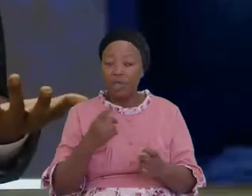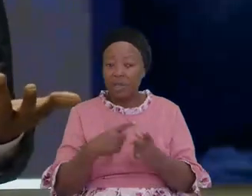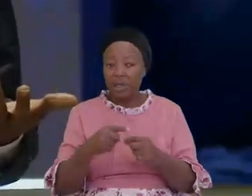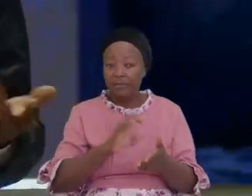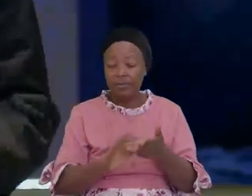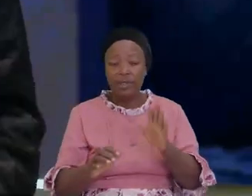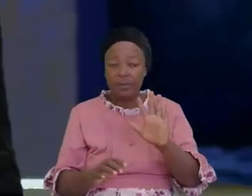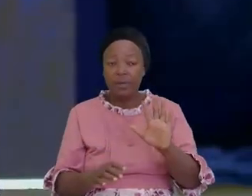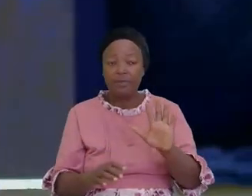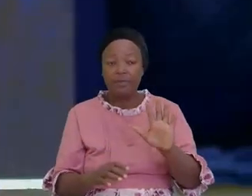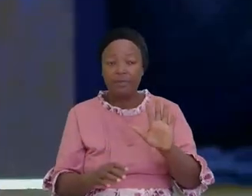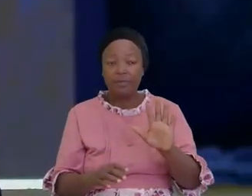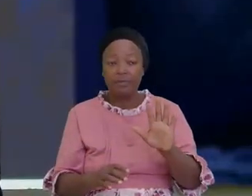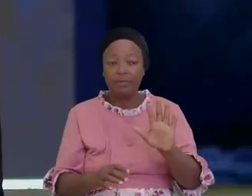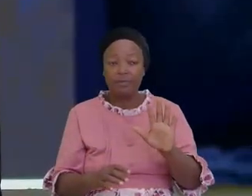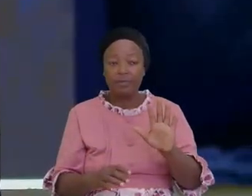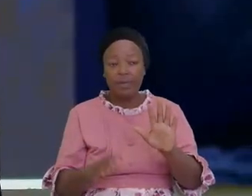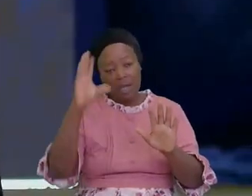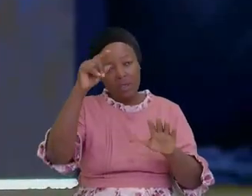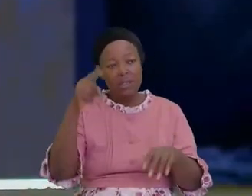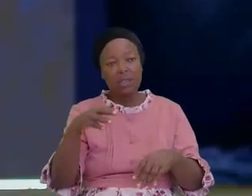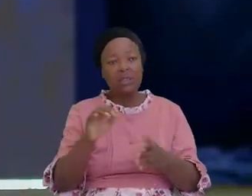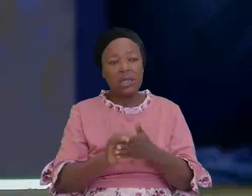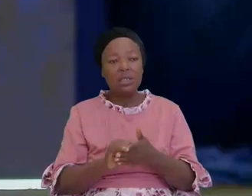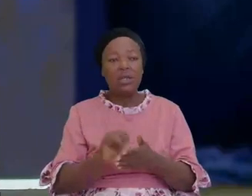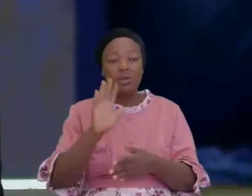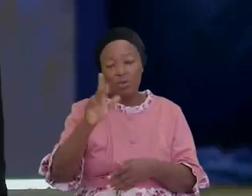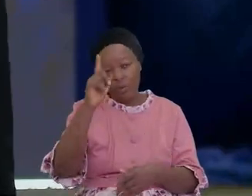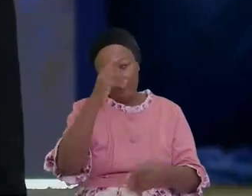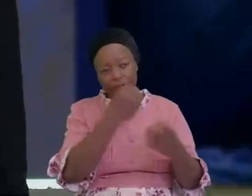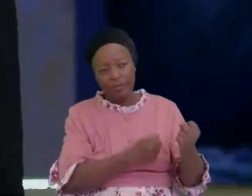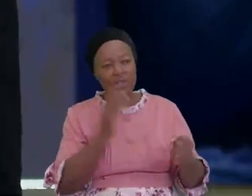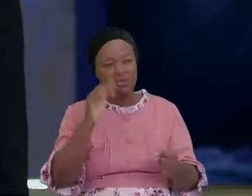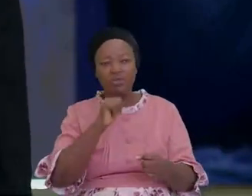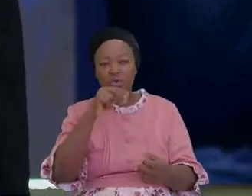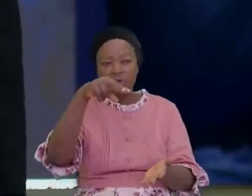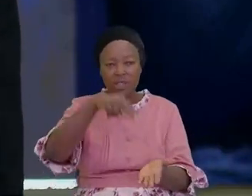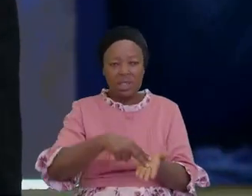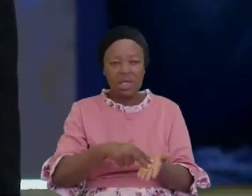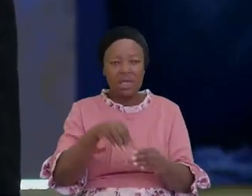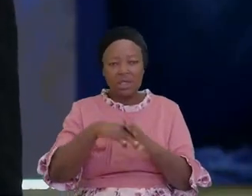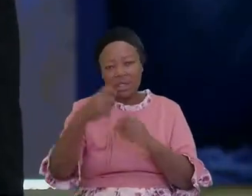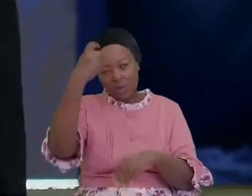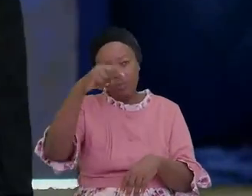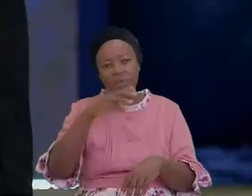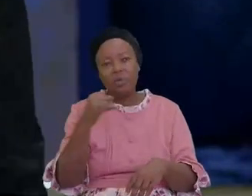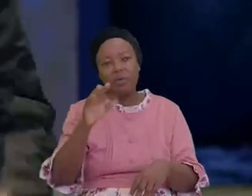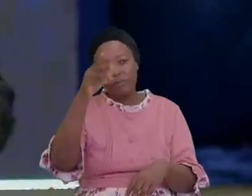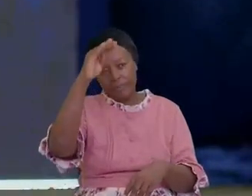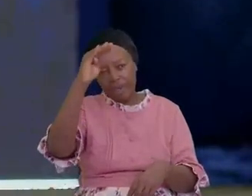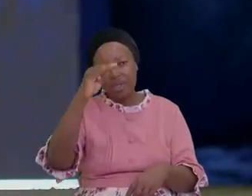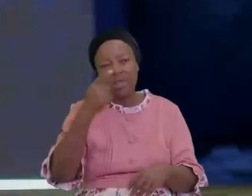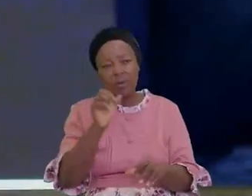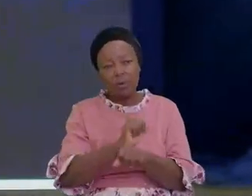Et le verset 5, il dit, « Afin que votre foi fût fondée, non sur la sagesse